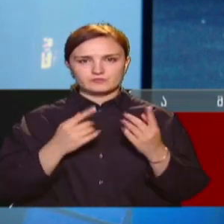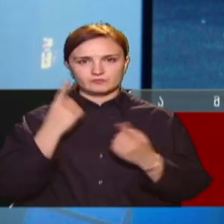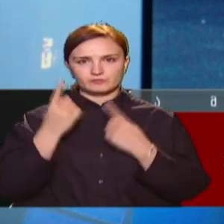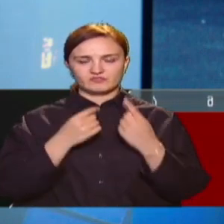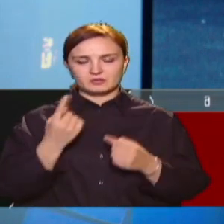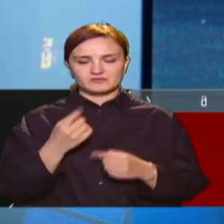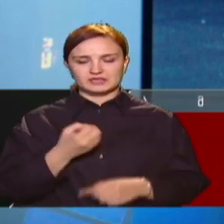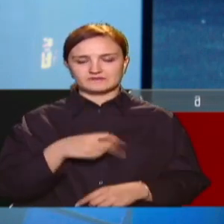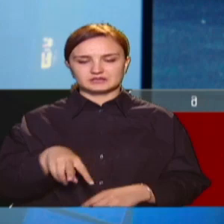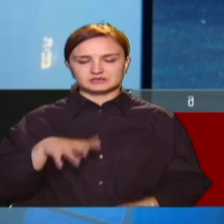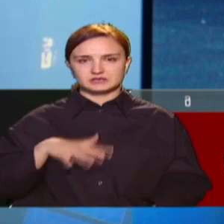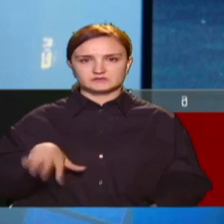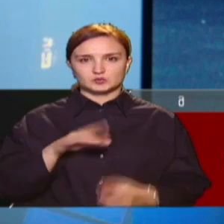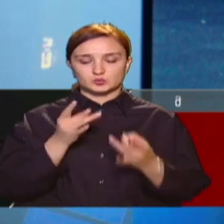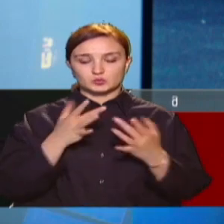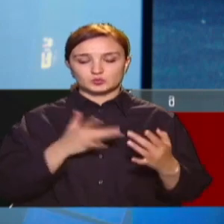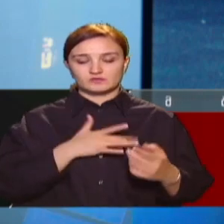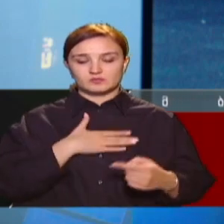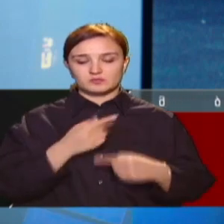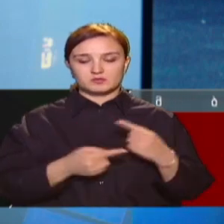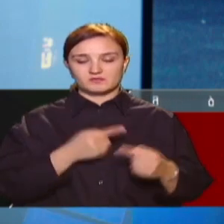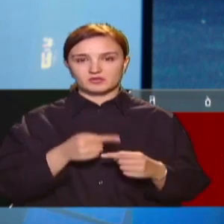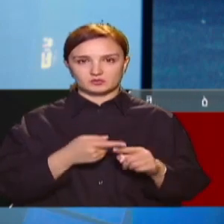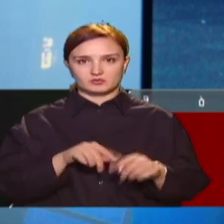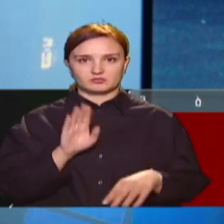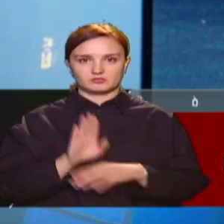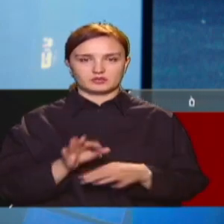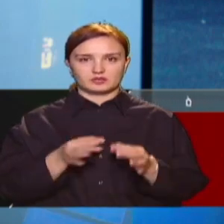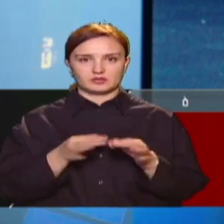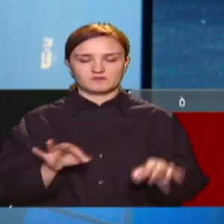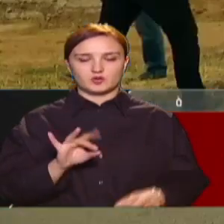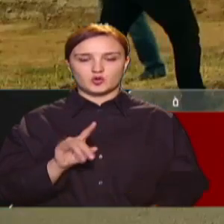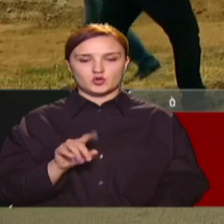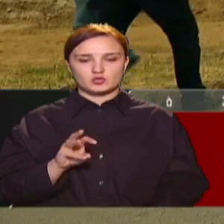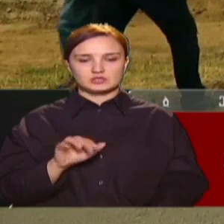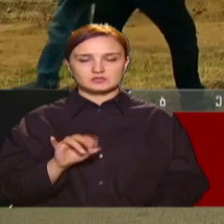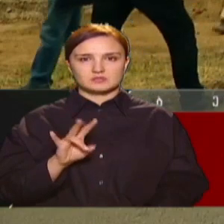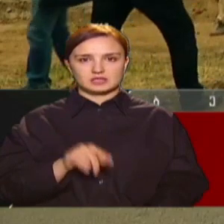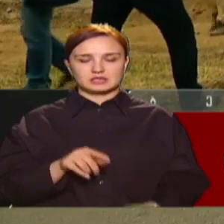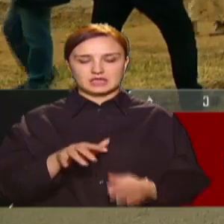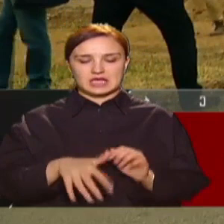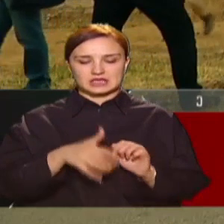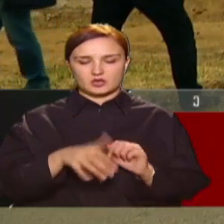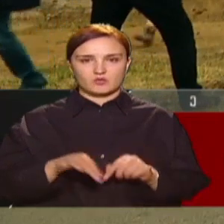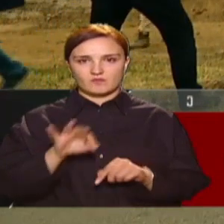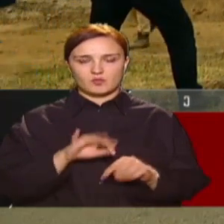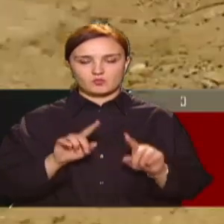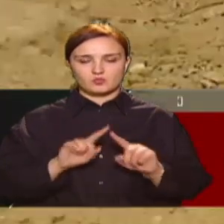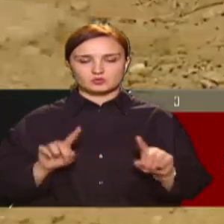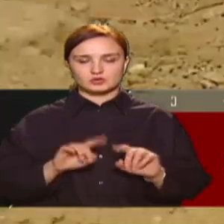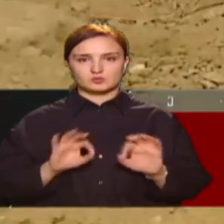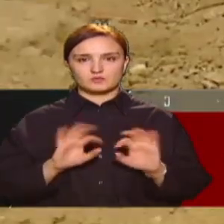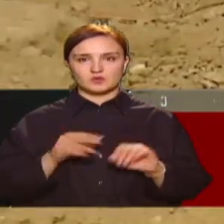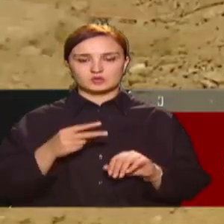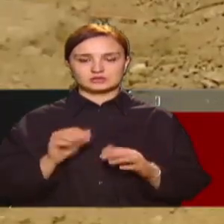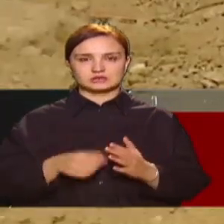ინფორმაციით 1 ივლისს საქართველოს კულტურული მემკვიდრეობის სააგენტომ გასცა ნებართვა ოროზმანში არქეოლოგიური გათხრების თაობაზე. მუზეუმი აცხადებს, რომ